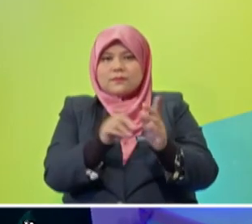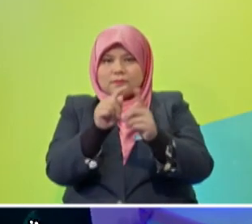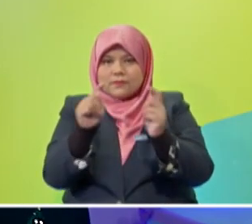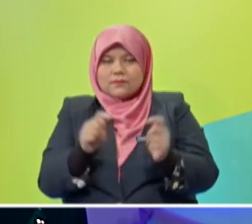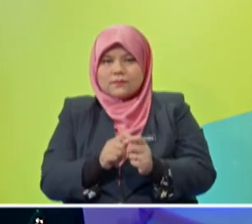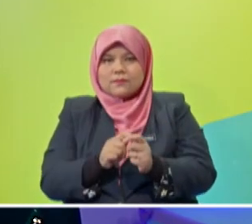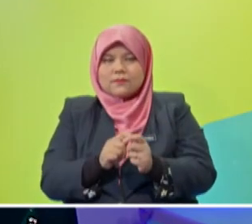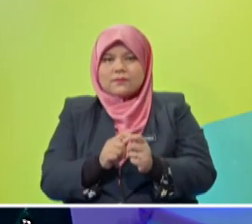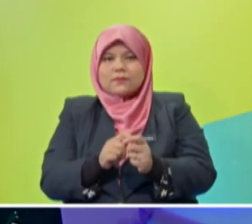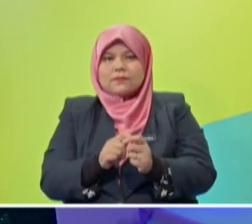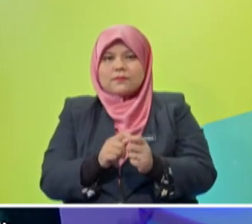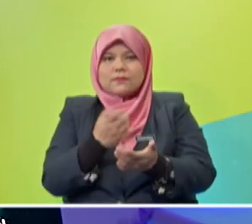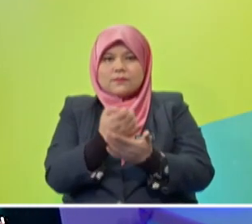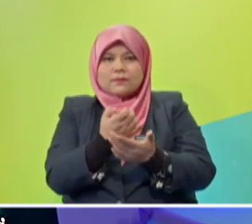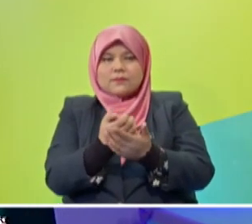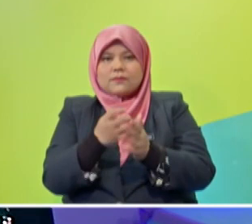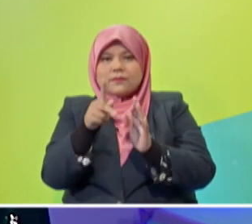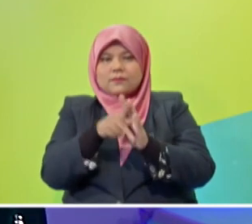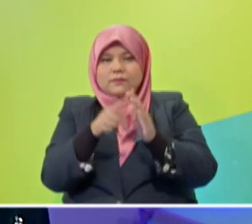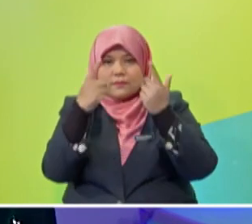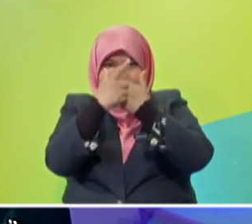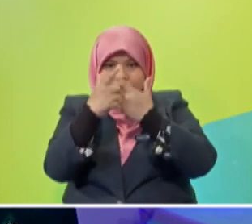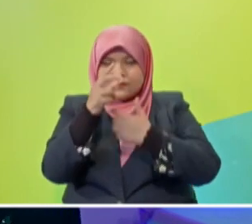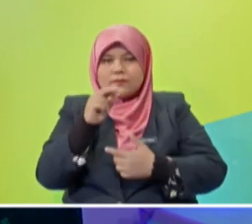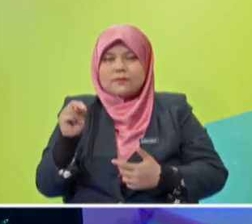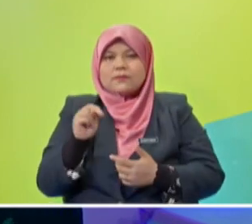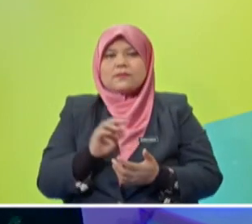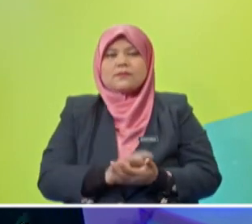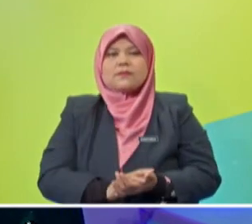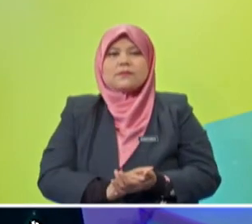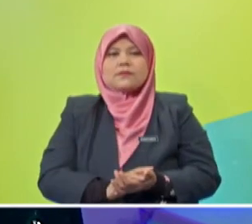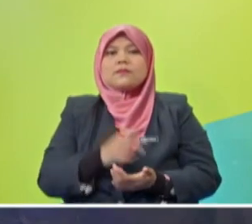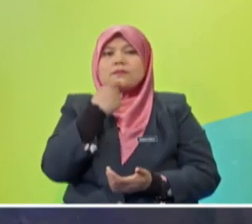ekonomi pelancongan di Malaysia. Okey, siapa yang nak cuba jawab?